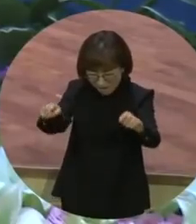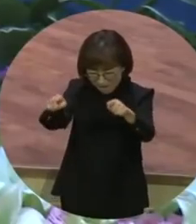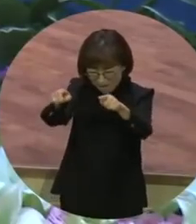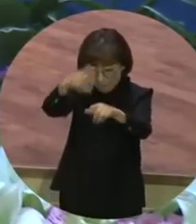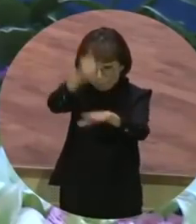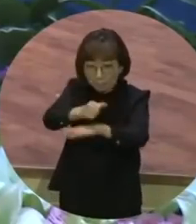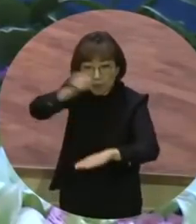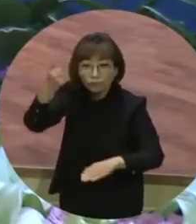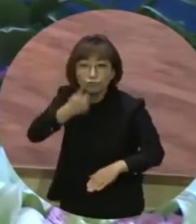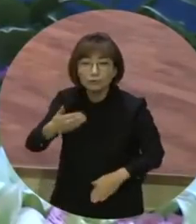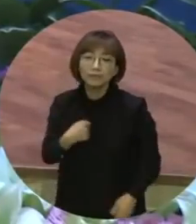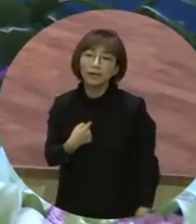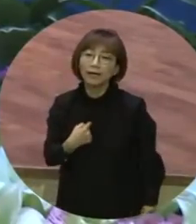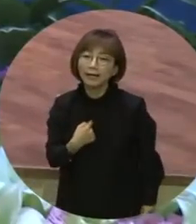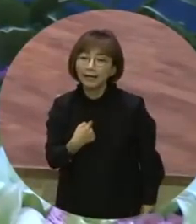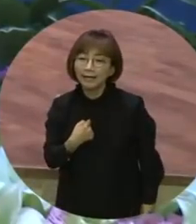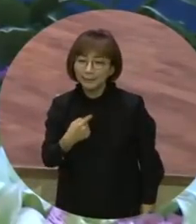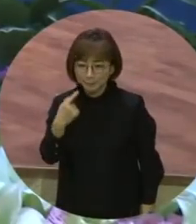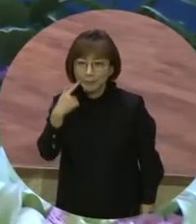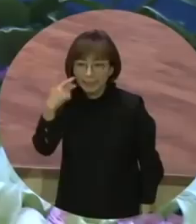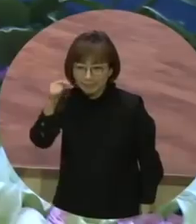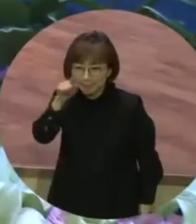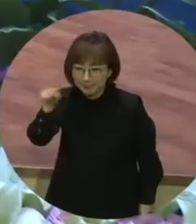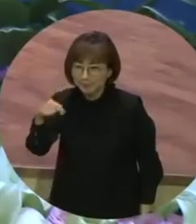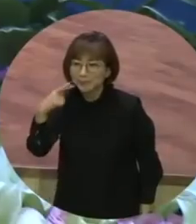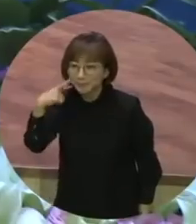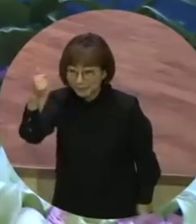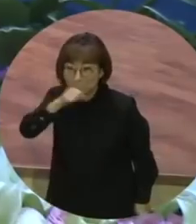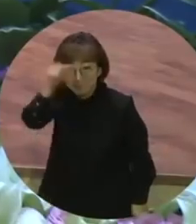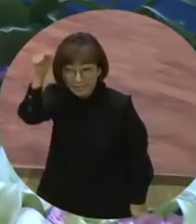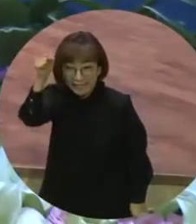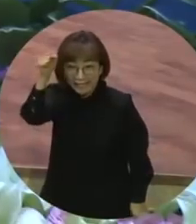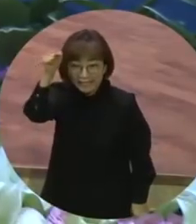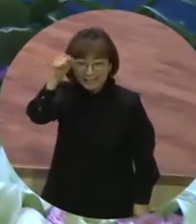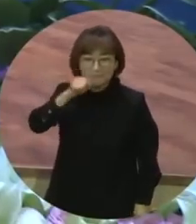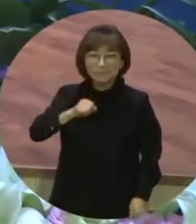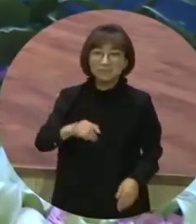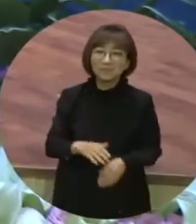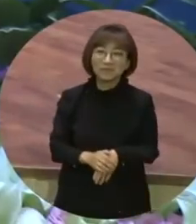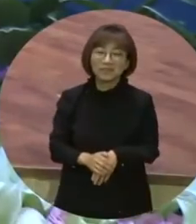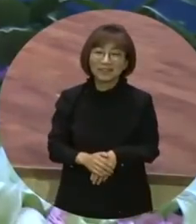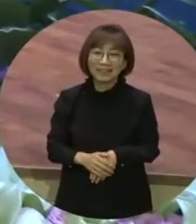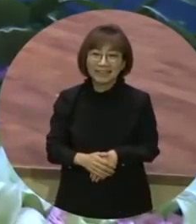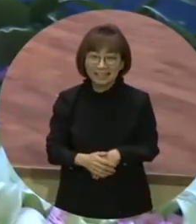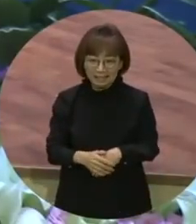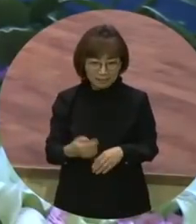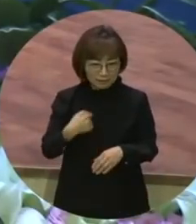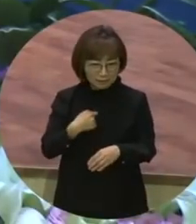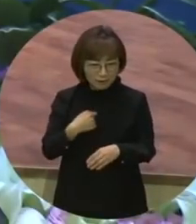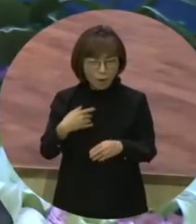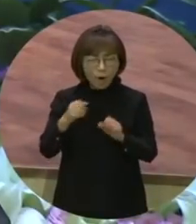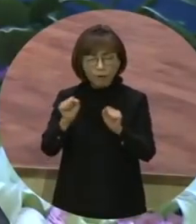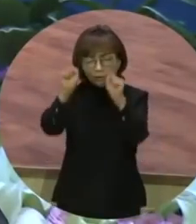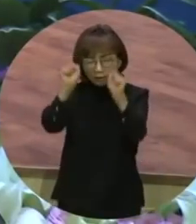당회 장비 해놓고 내가 우승한 내가 가져갈 수 없잖아. 그래서 2등한 사람이 준 거요. 그